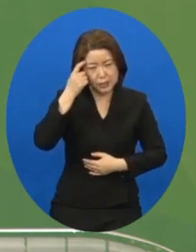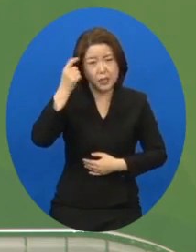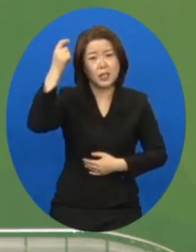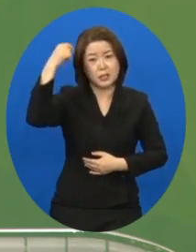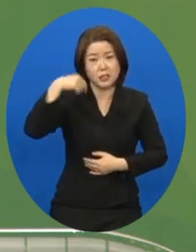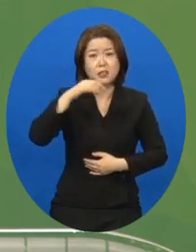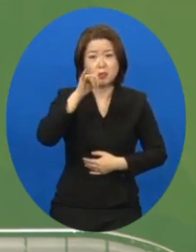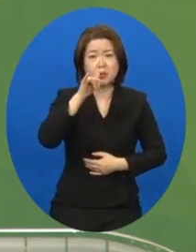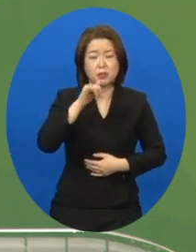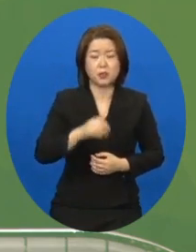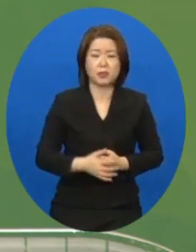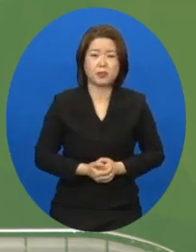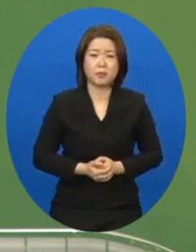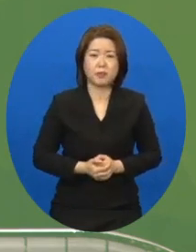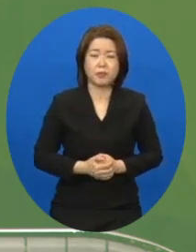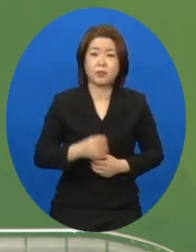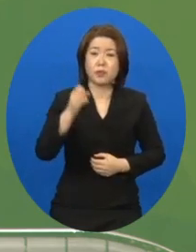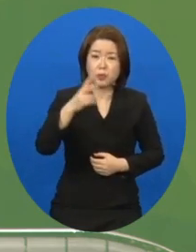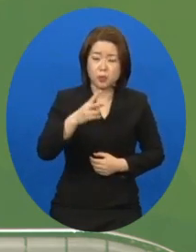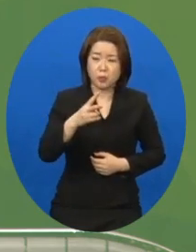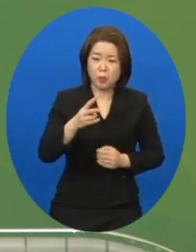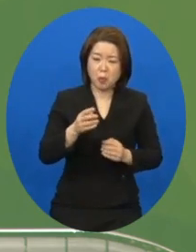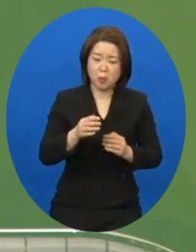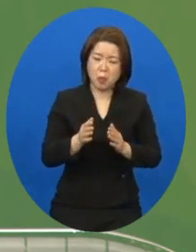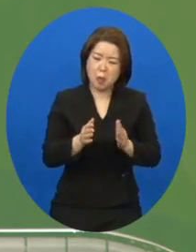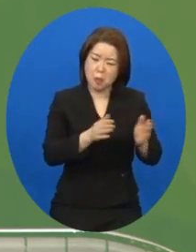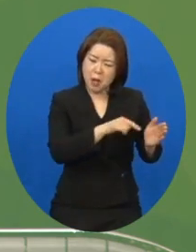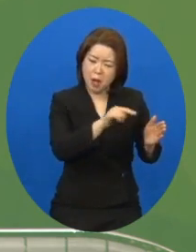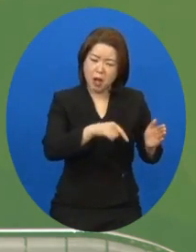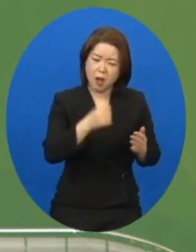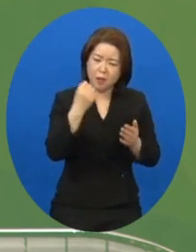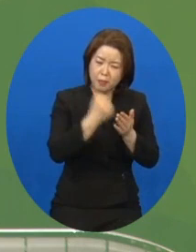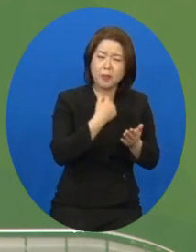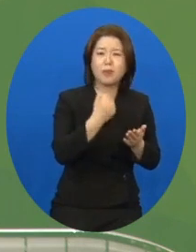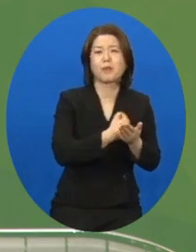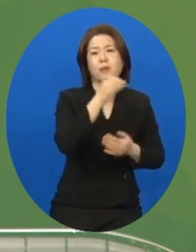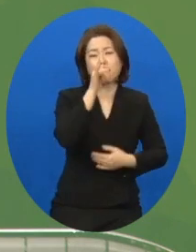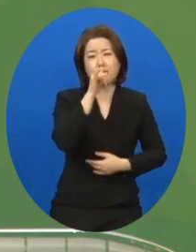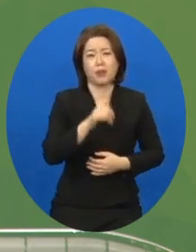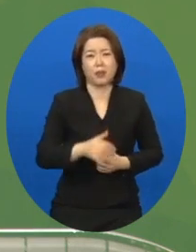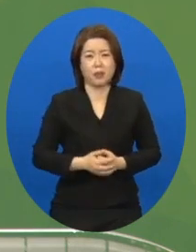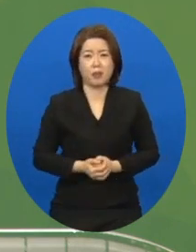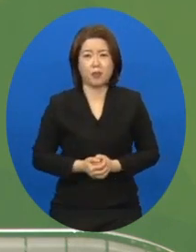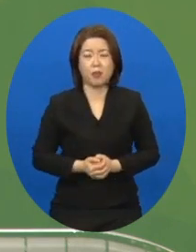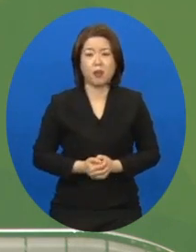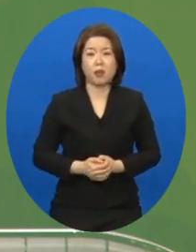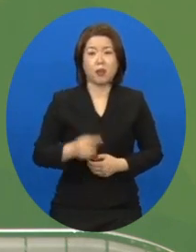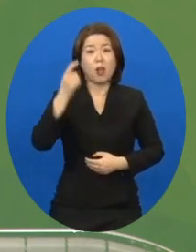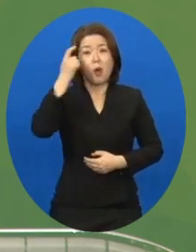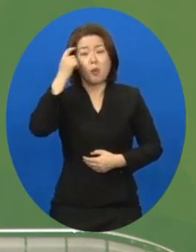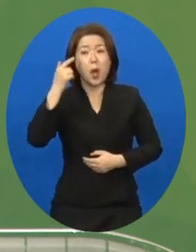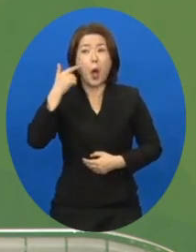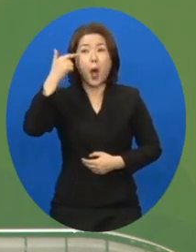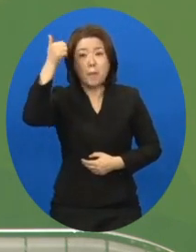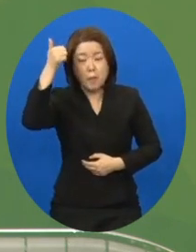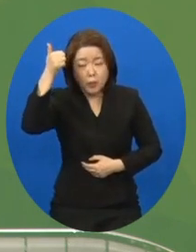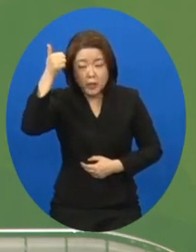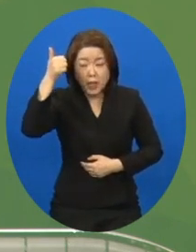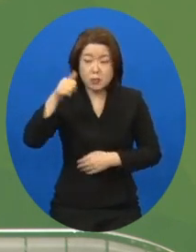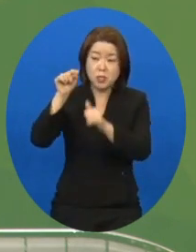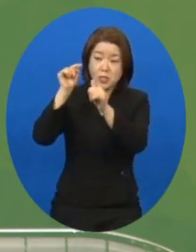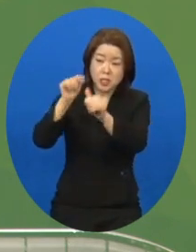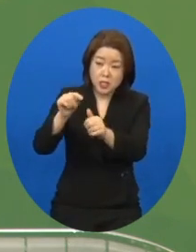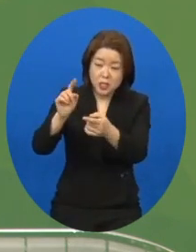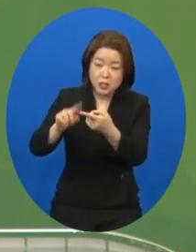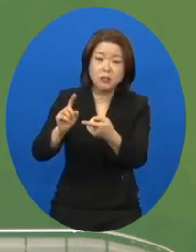느낌이 오더라고. 그러면서도 또 한편 너무 서운하더라고. 아, 왜 목사님 하라는 대로